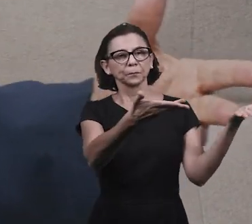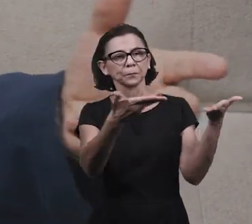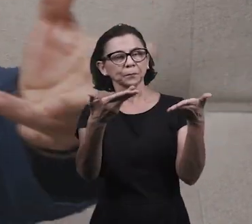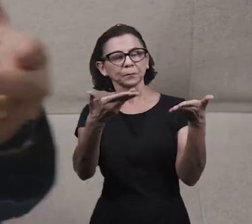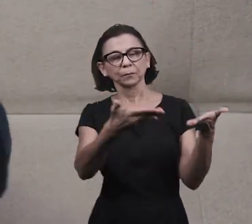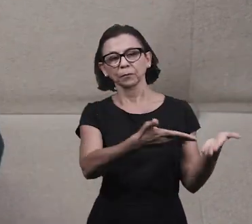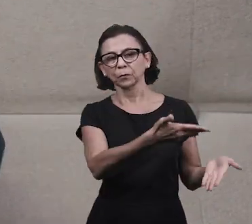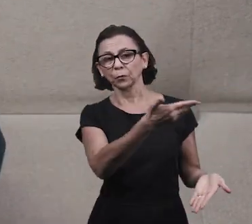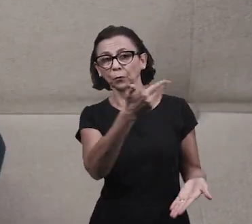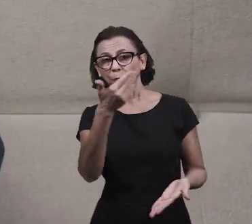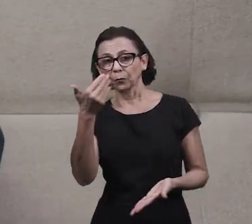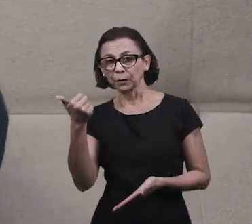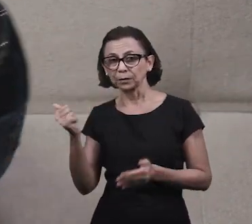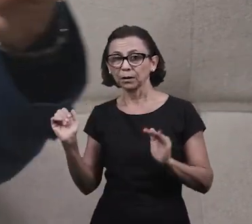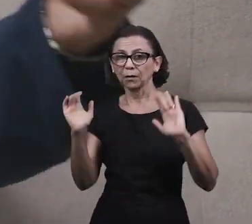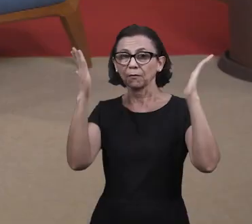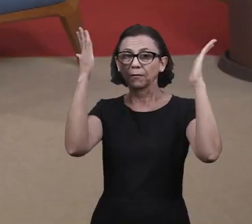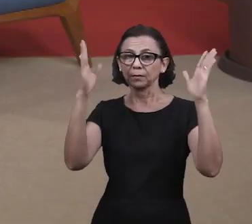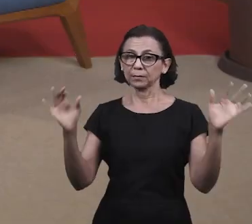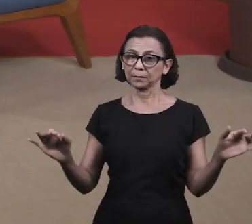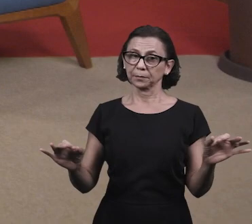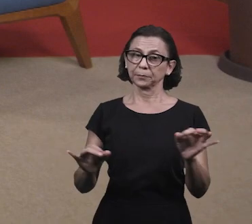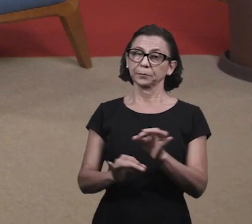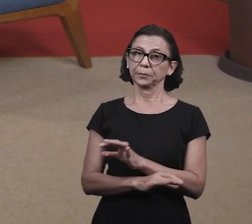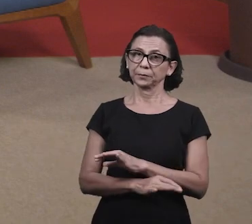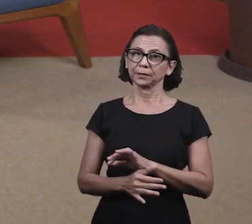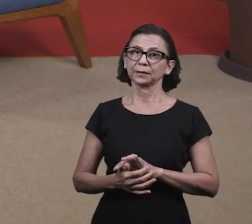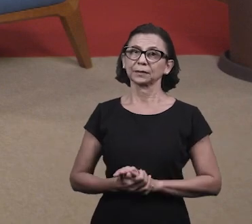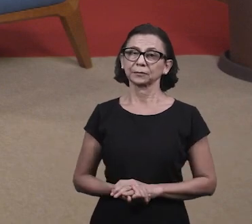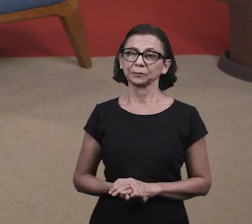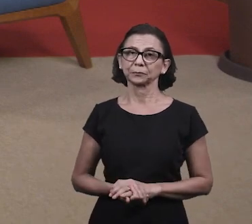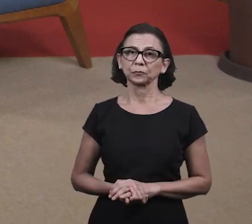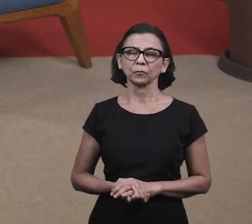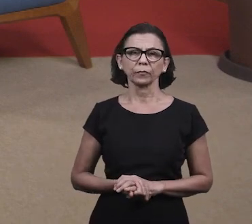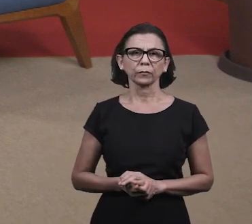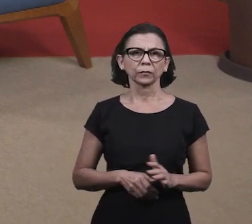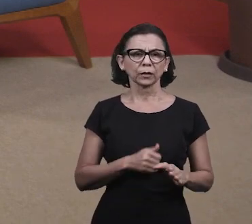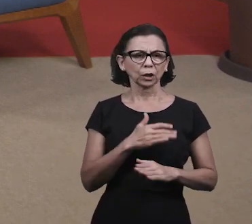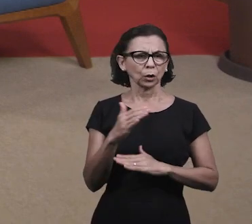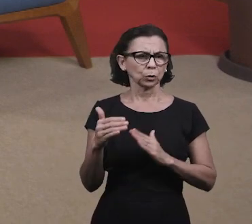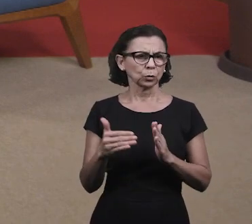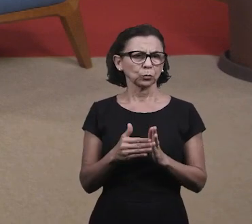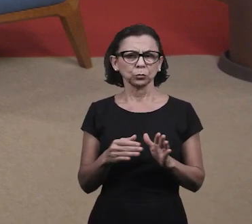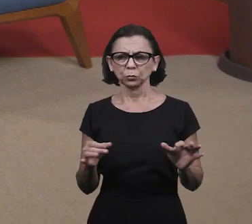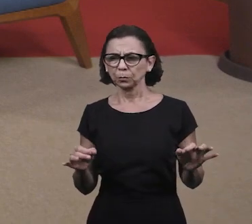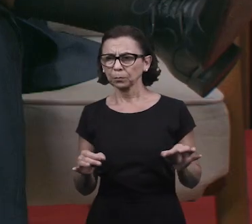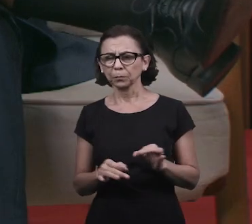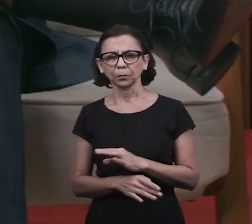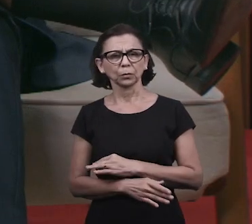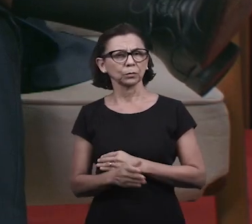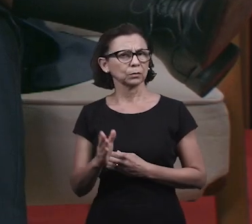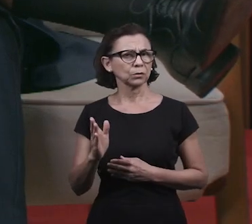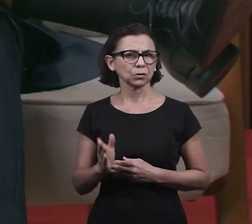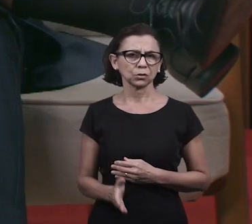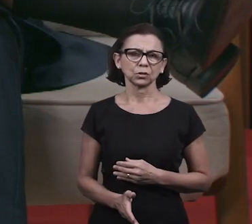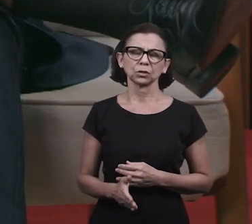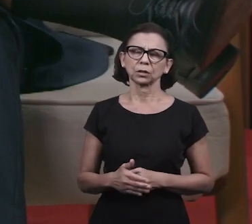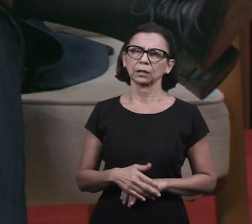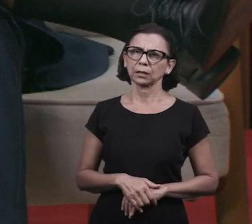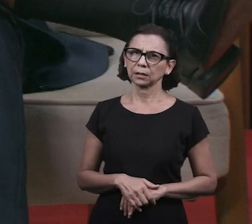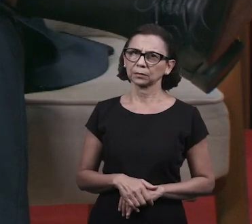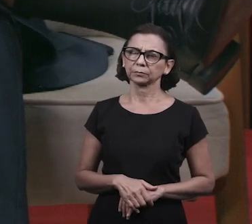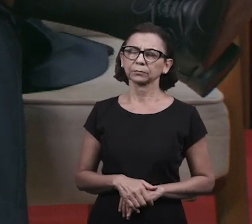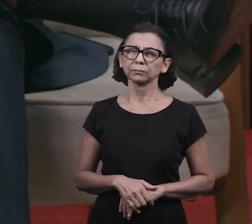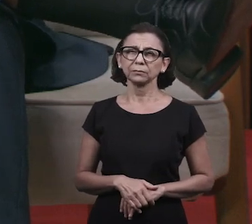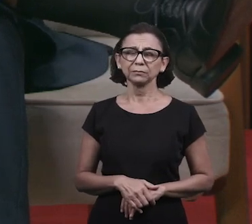de l'homme l'invitation. Venez, car la fête est déjà prête. Et en toute cette préparation déjà